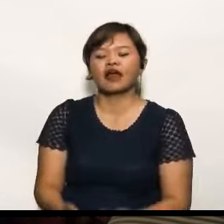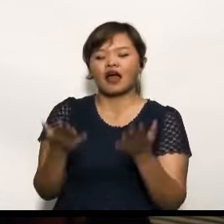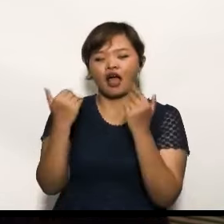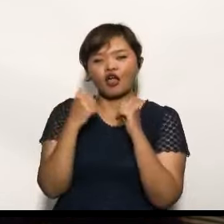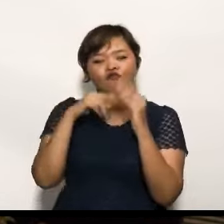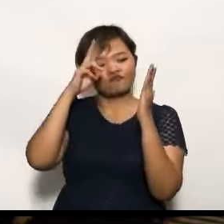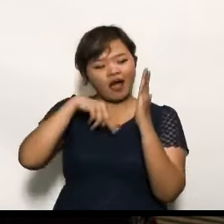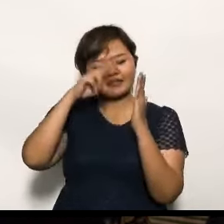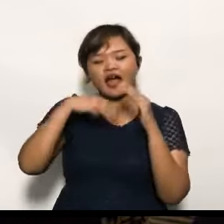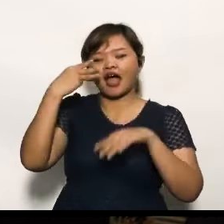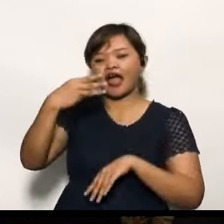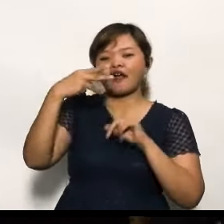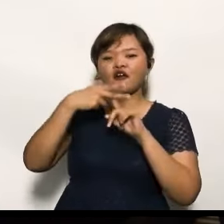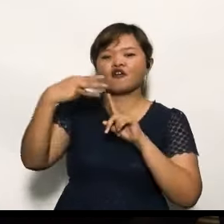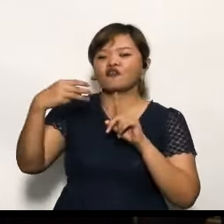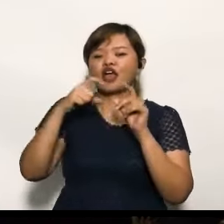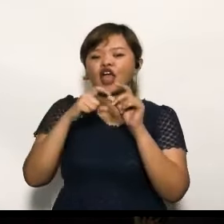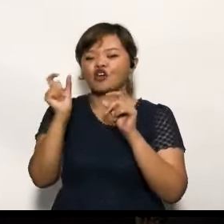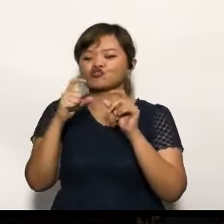Kita sama-sama baca Efesus